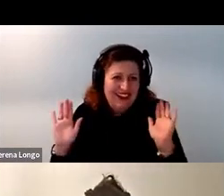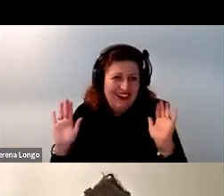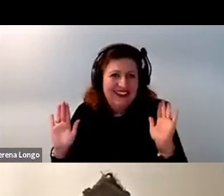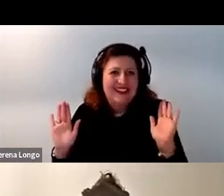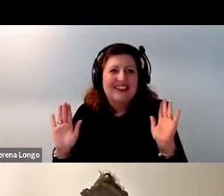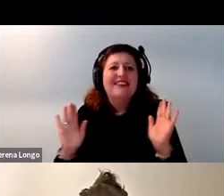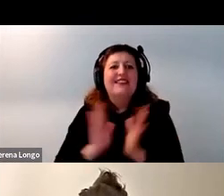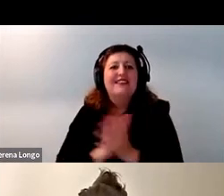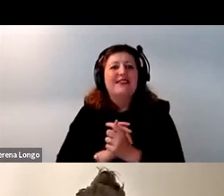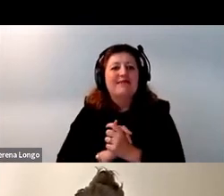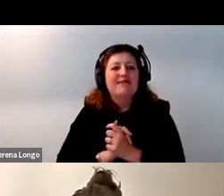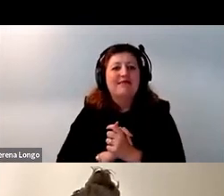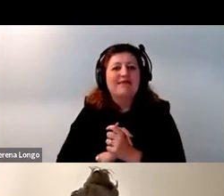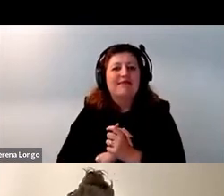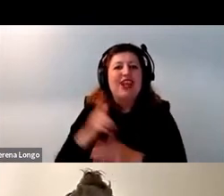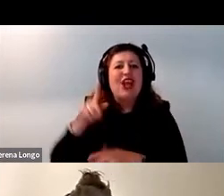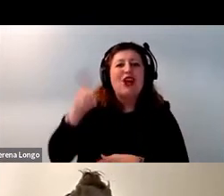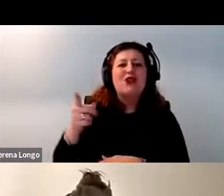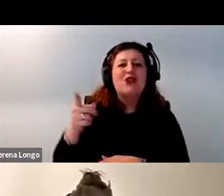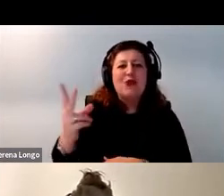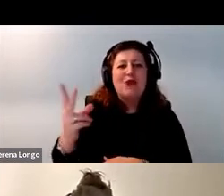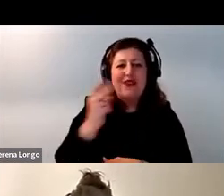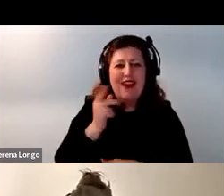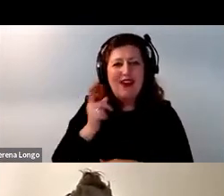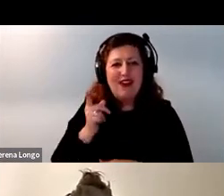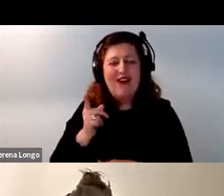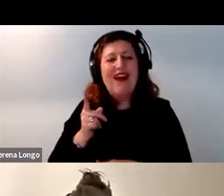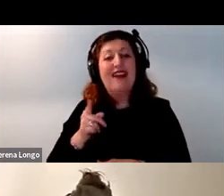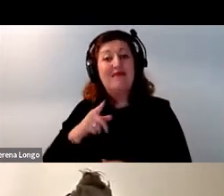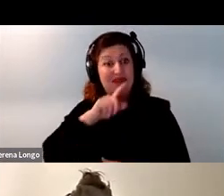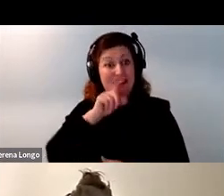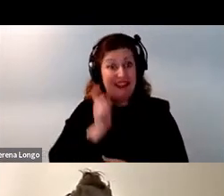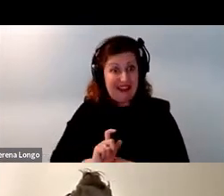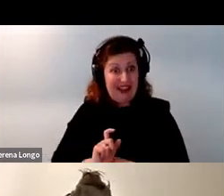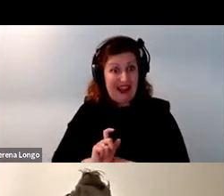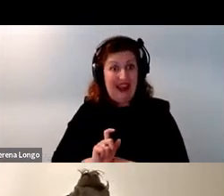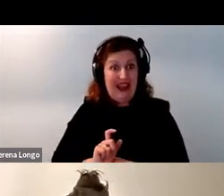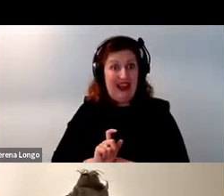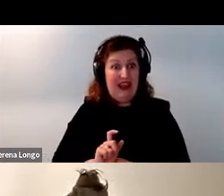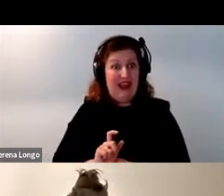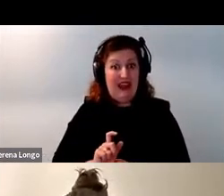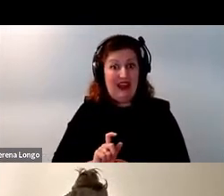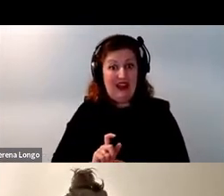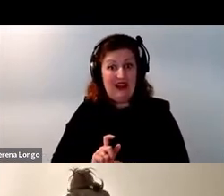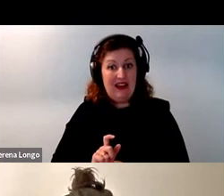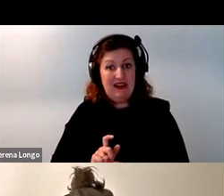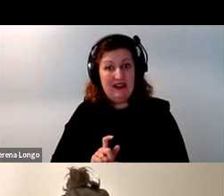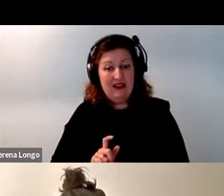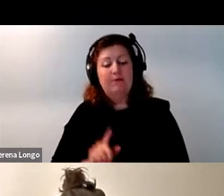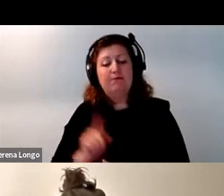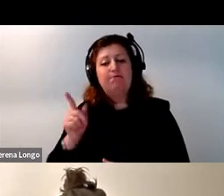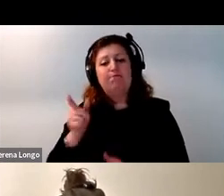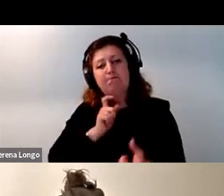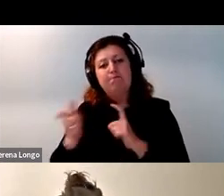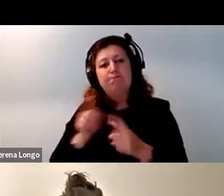Giulia, appunto Italia è da ormai un po' di anni che qui è Iringa. Siamo in stretta collaborazione con il